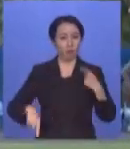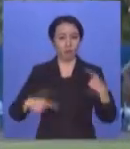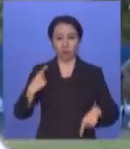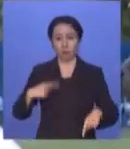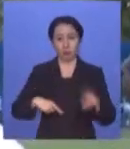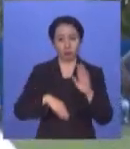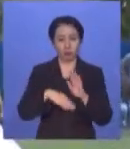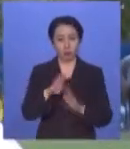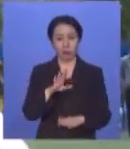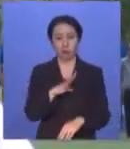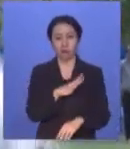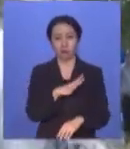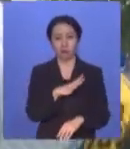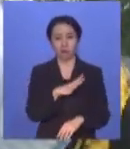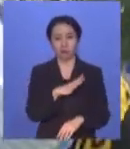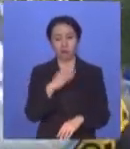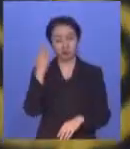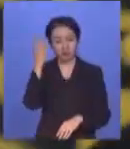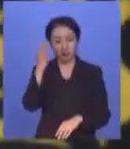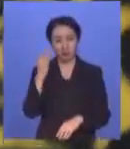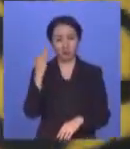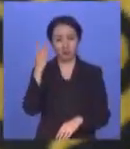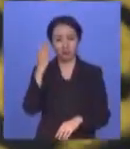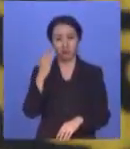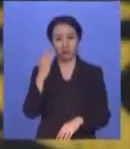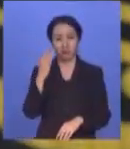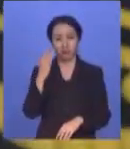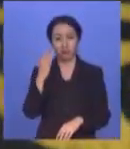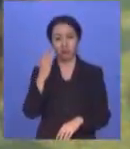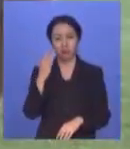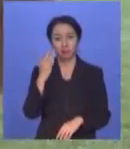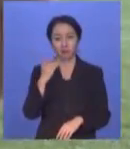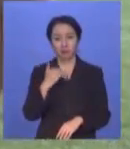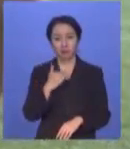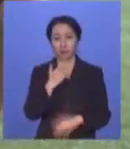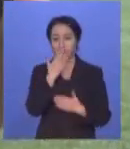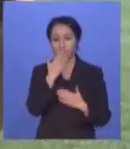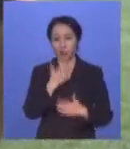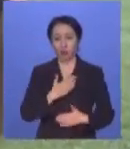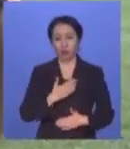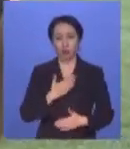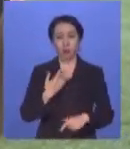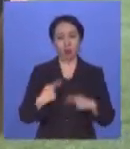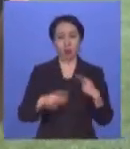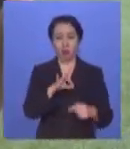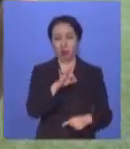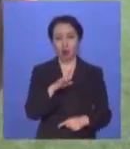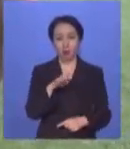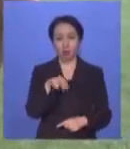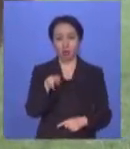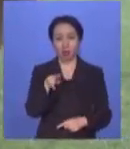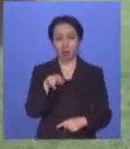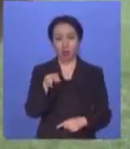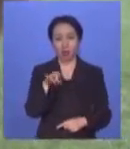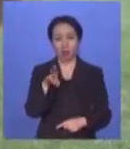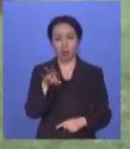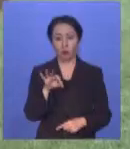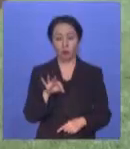болуға арман бар. Мен ең сүйікті футболистым ол Роналдо. Роналдо